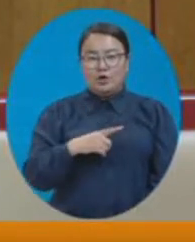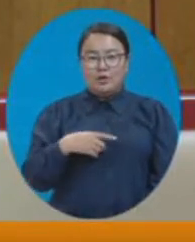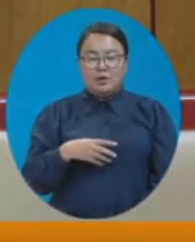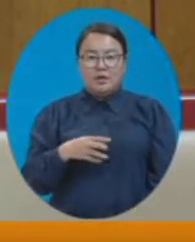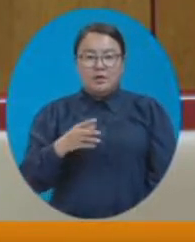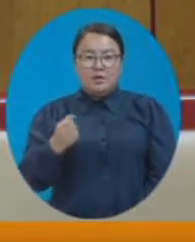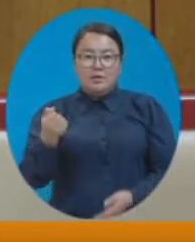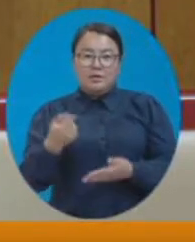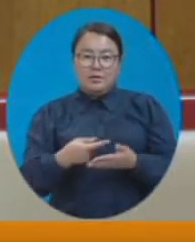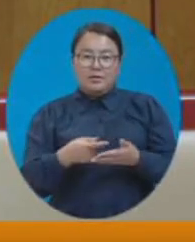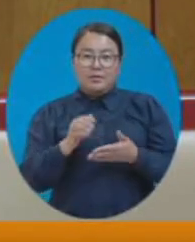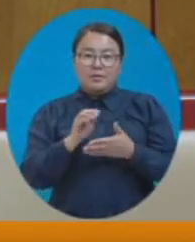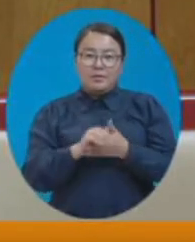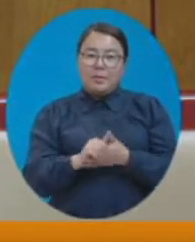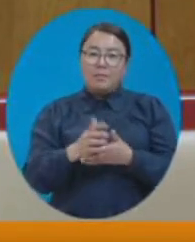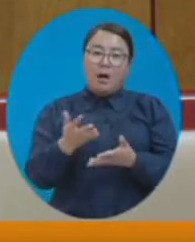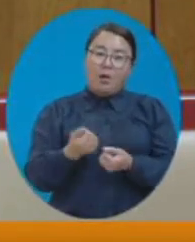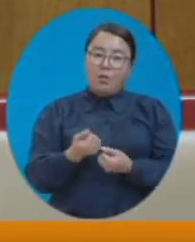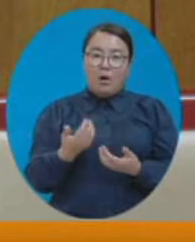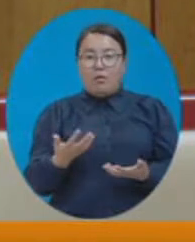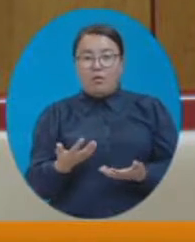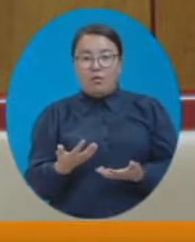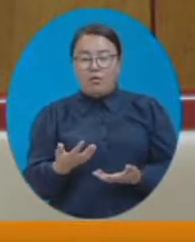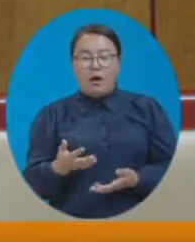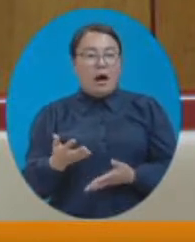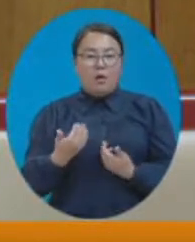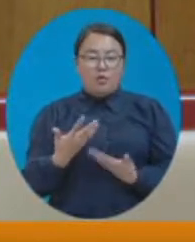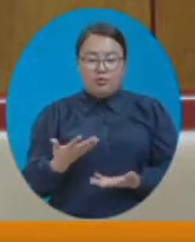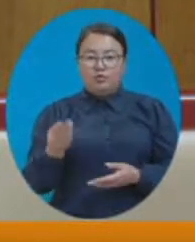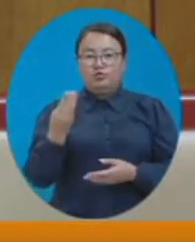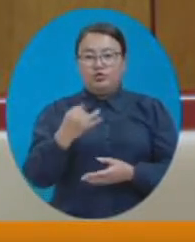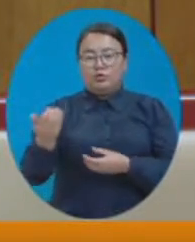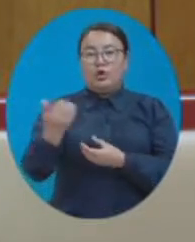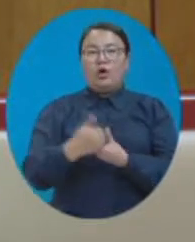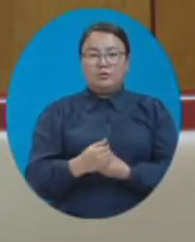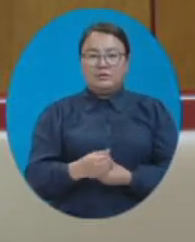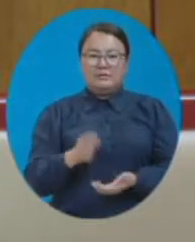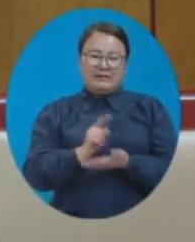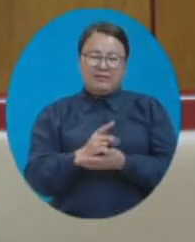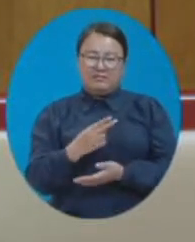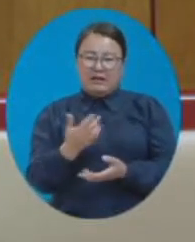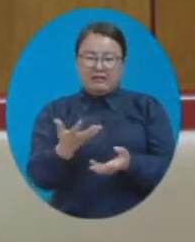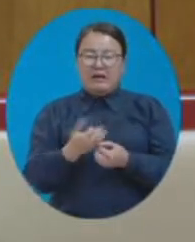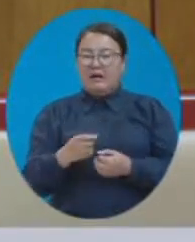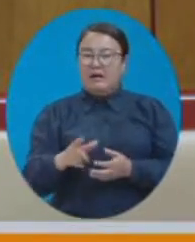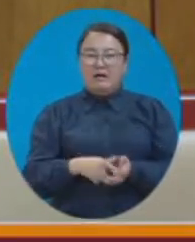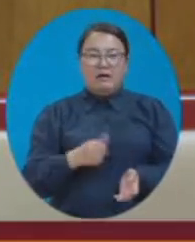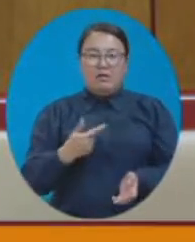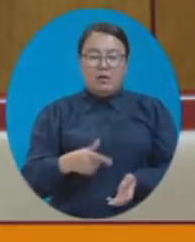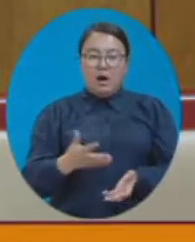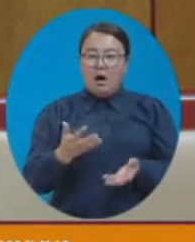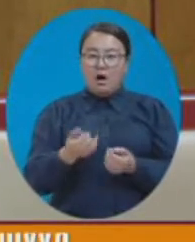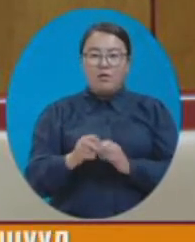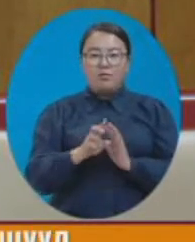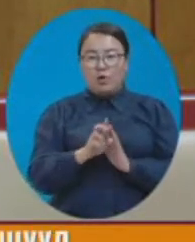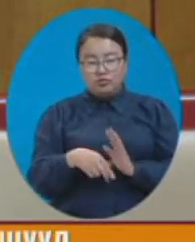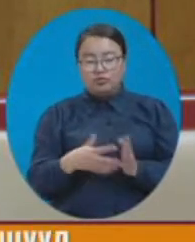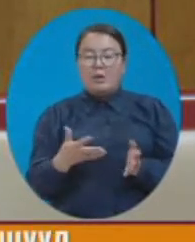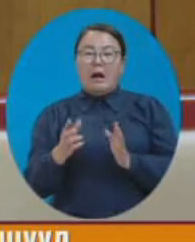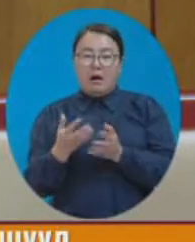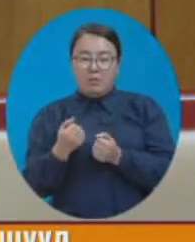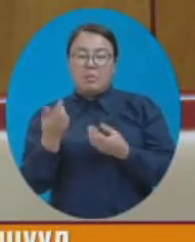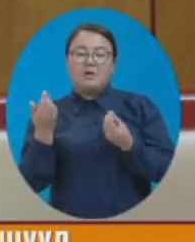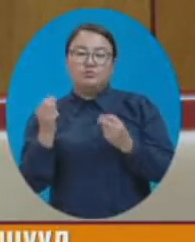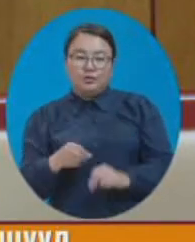хэлбэр үртгэлтэй юм биш үү? Тэ баримт авахгүй ахгүй ахгүй гэдэг бараг л ахгүй их юм бол тэгэл баталгаачдаг. Заавал цаасаар аваад яваад байхгүй. Авах боломж нь ч байна ахгүй